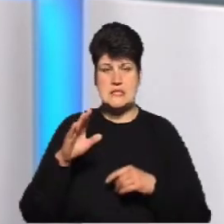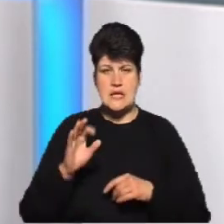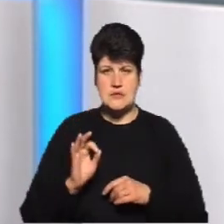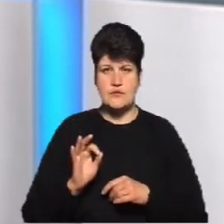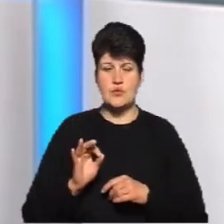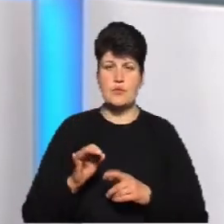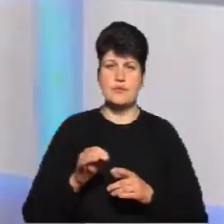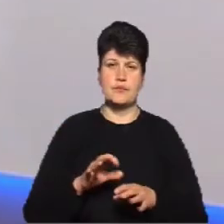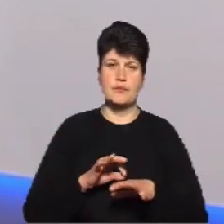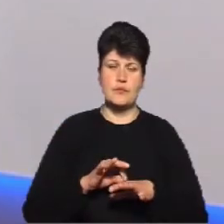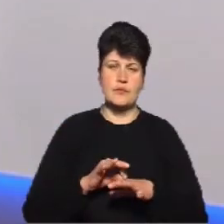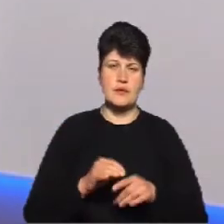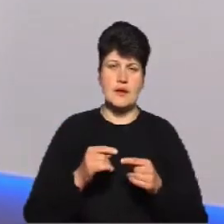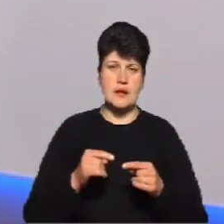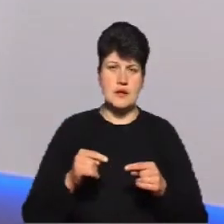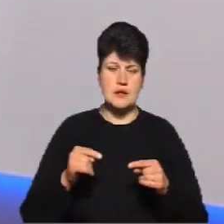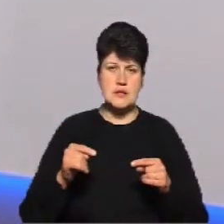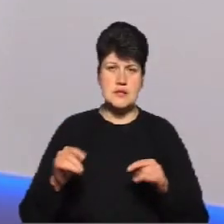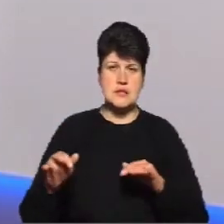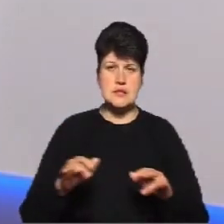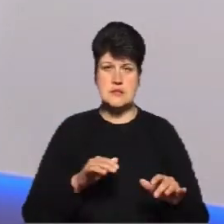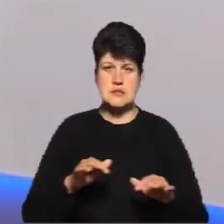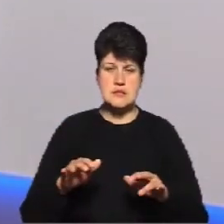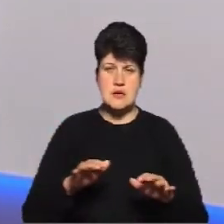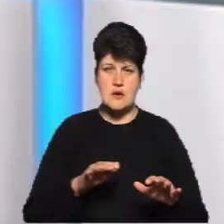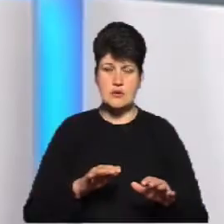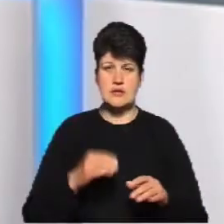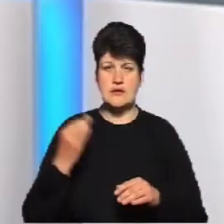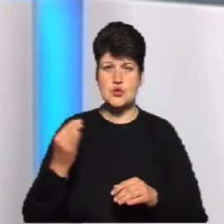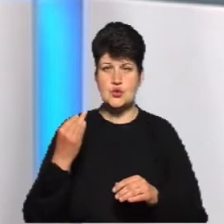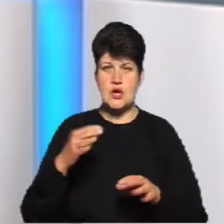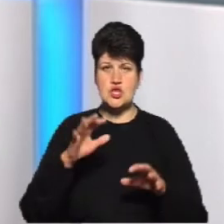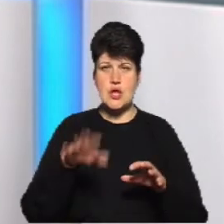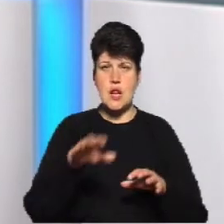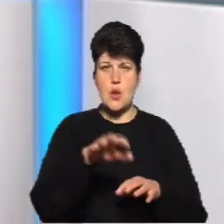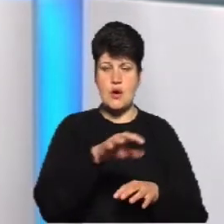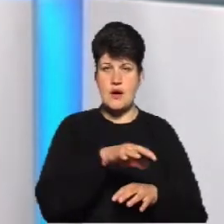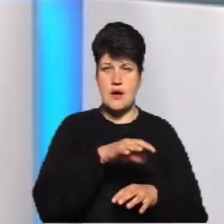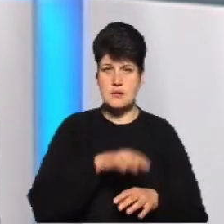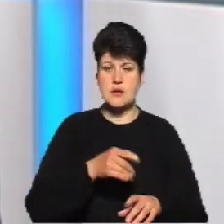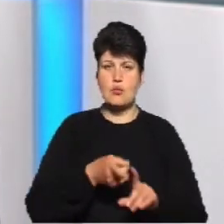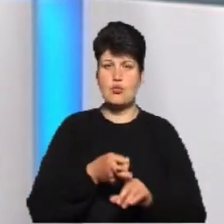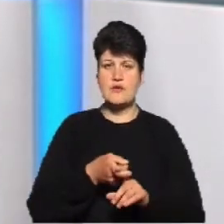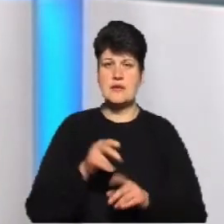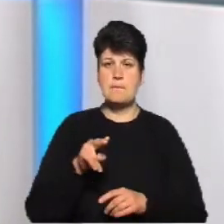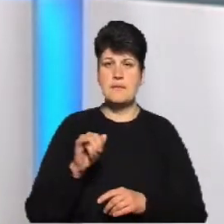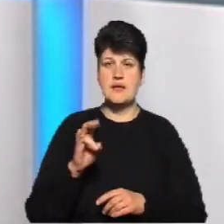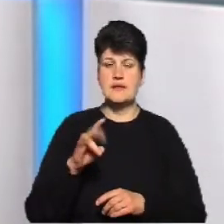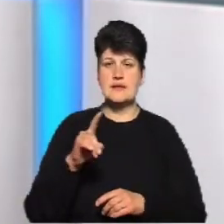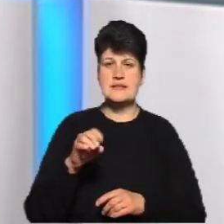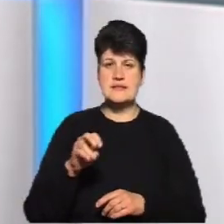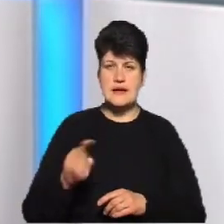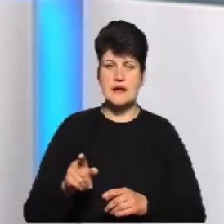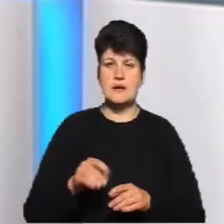Відбуваються різні заходи в історичних локаціях, які пов'язані з Пінзелем. І також відбуваються